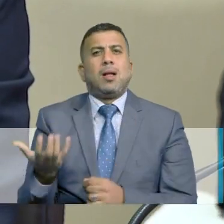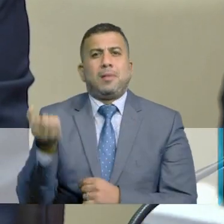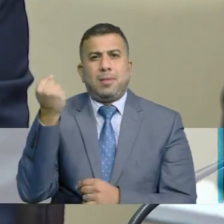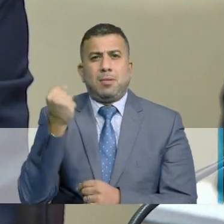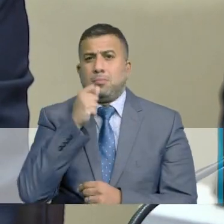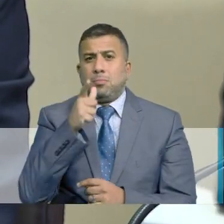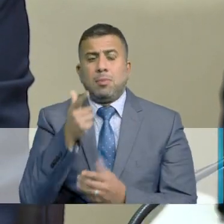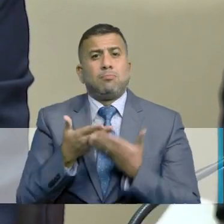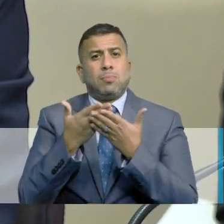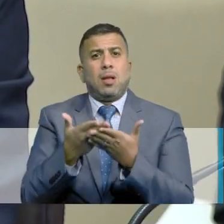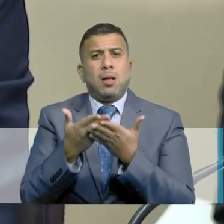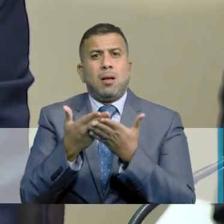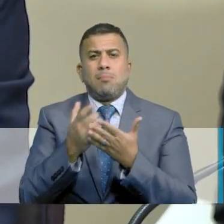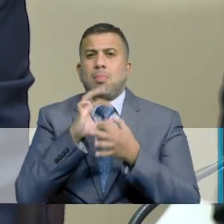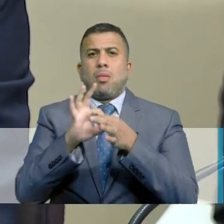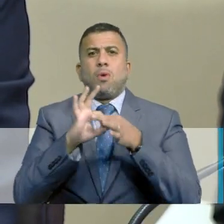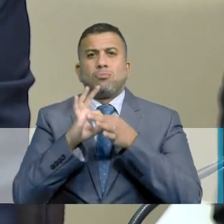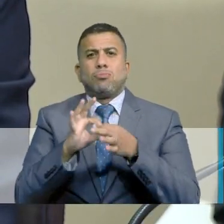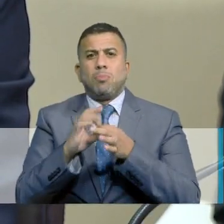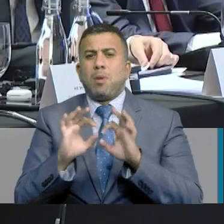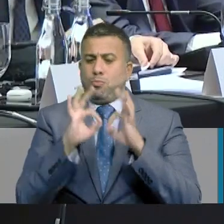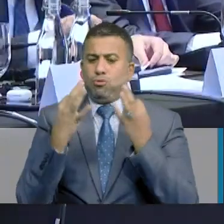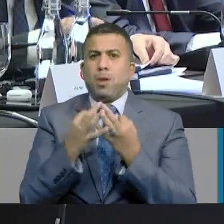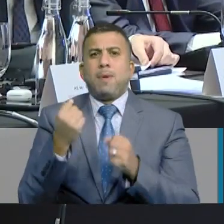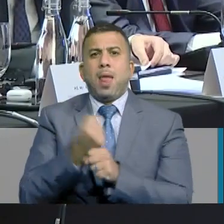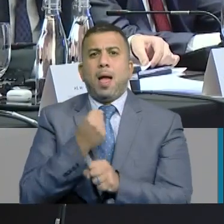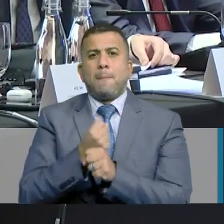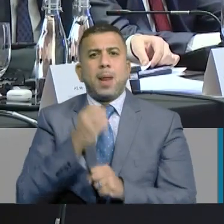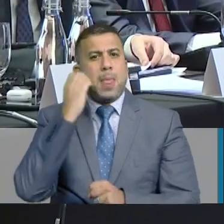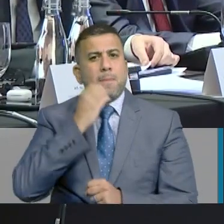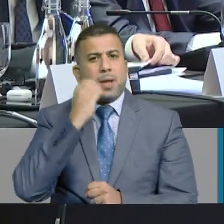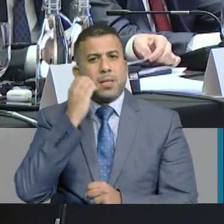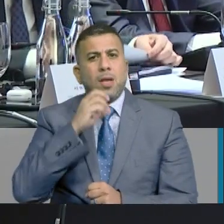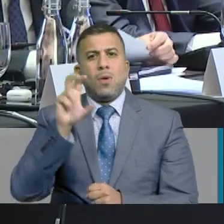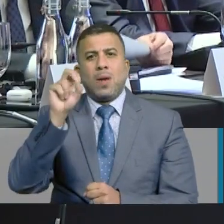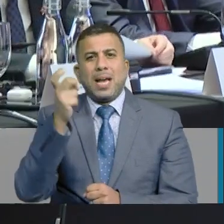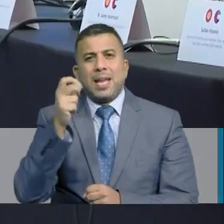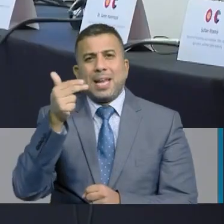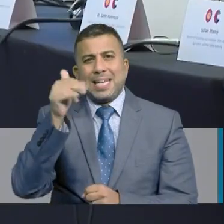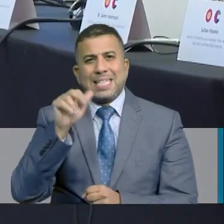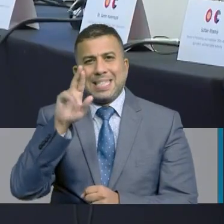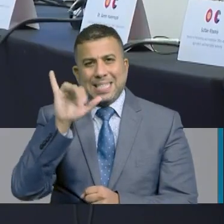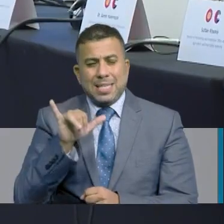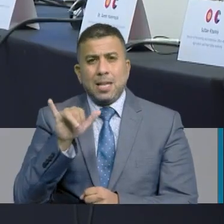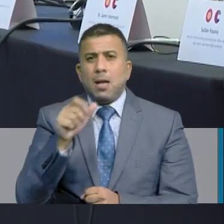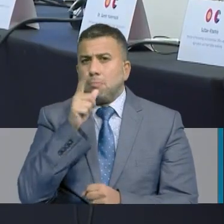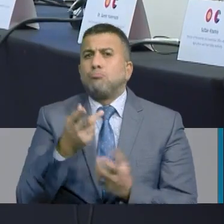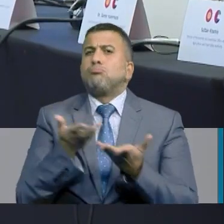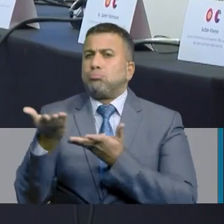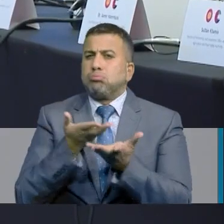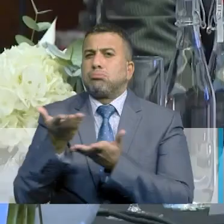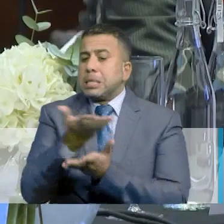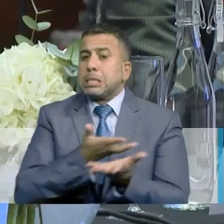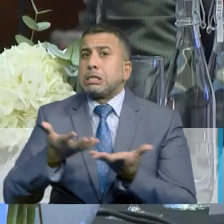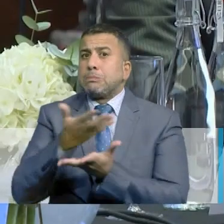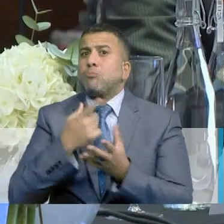بما يسهم في تعزيز قنوات التواصل بين مجتمعي الاعمال الاماراتي ورجرجستي والطلاع همه